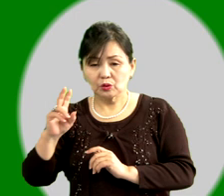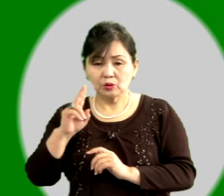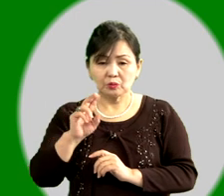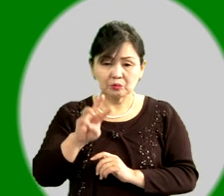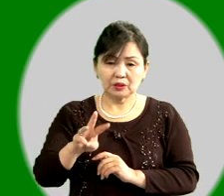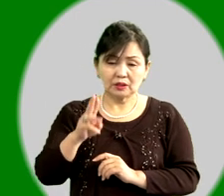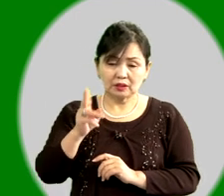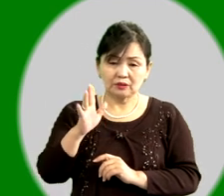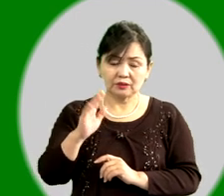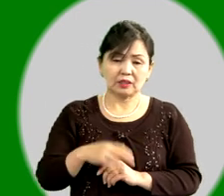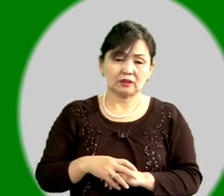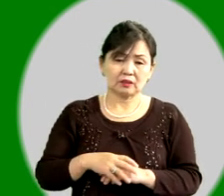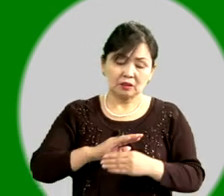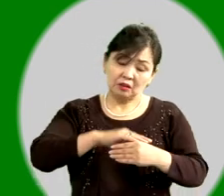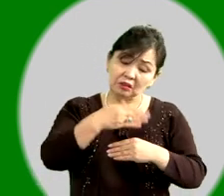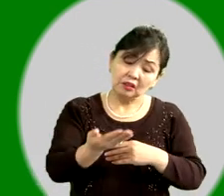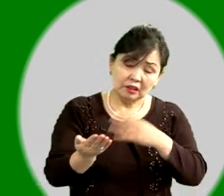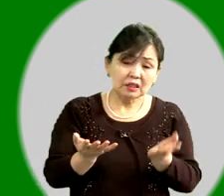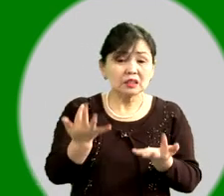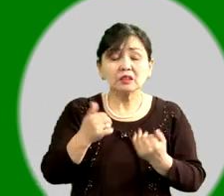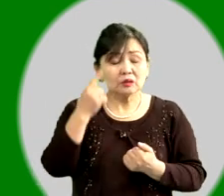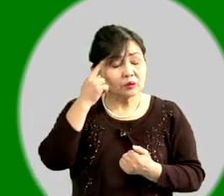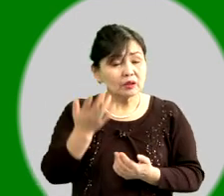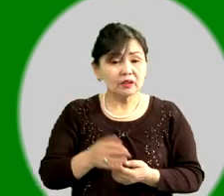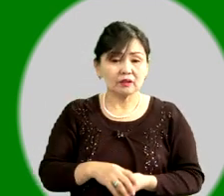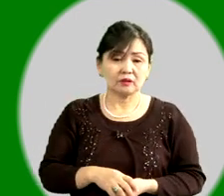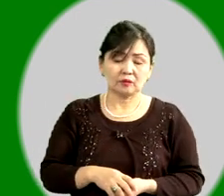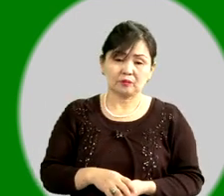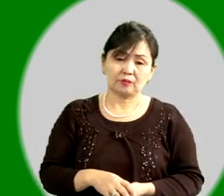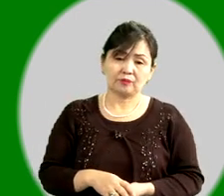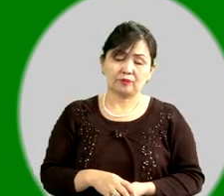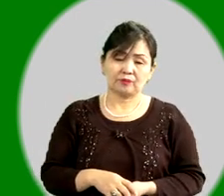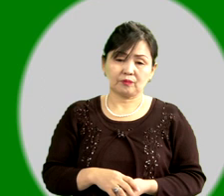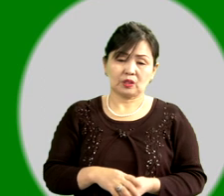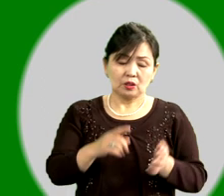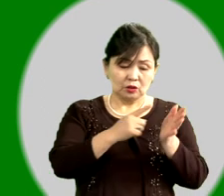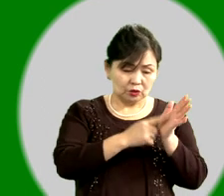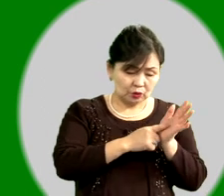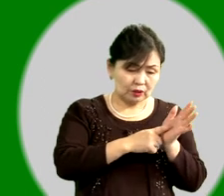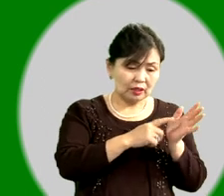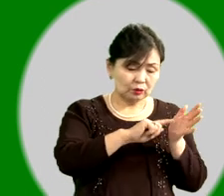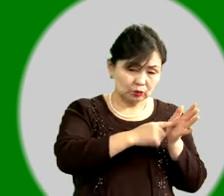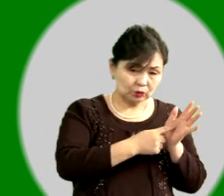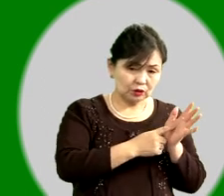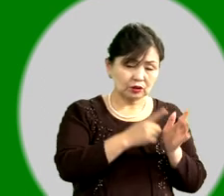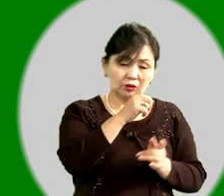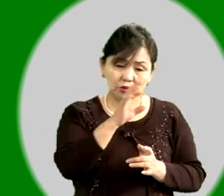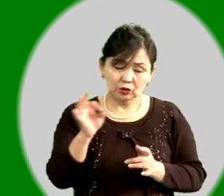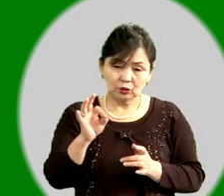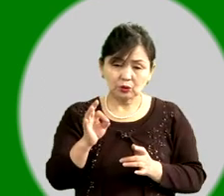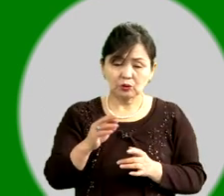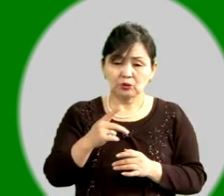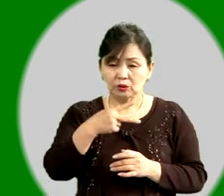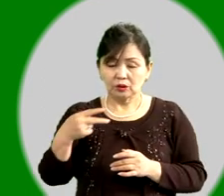За, тэгвэл дэлгэсийн талбай нь хэд байх вэ? Цэжээд бодорой. 6-аг 100-аар үржүүлээд